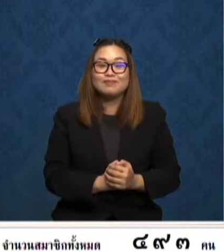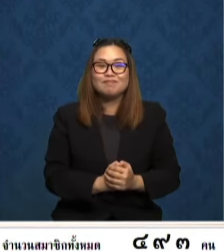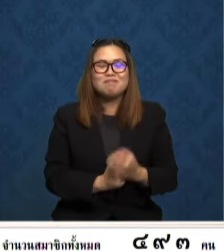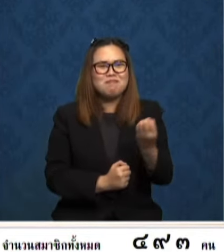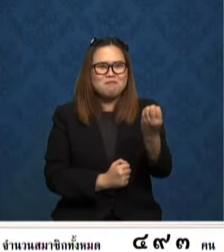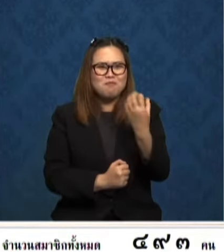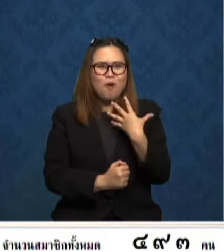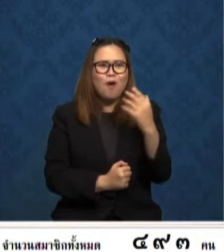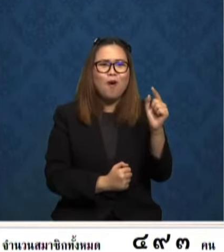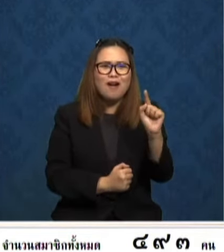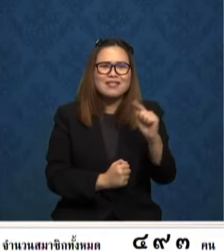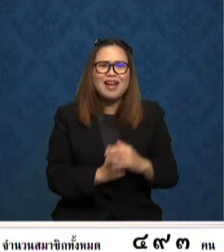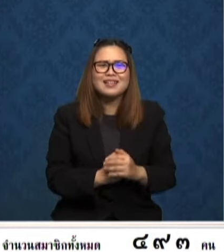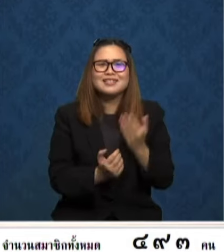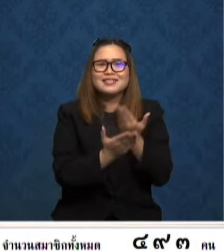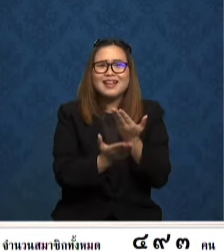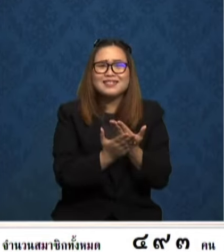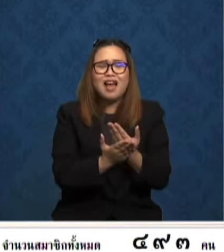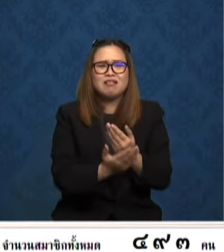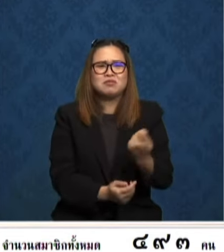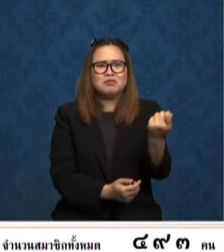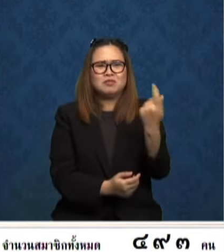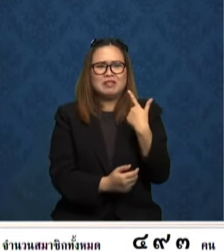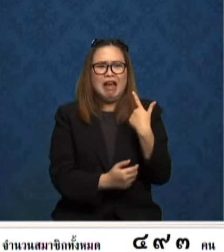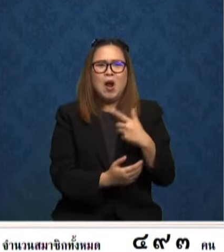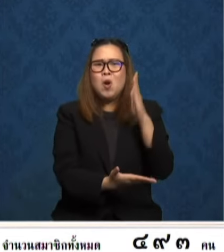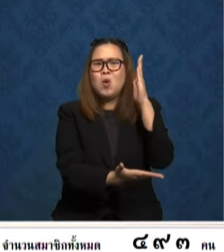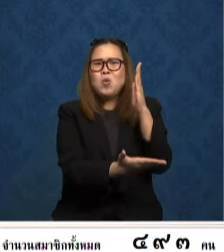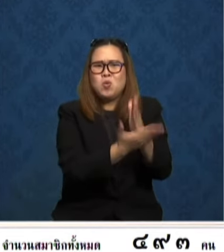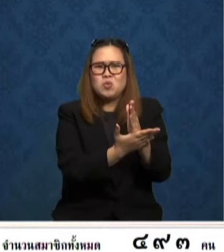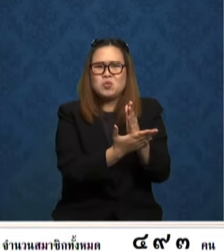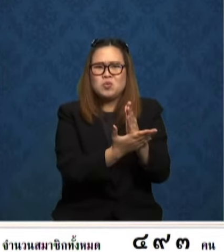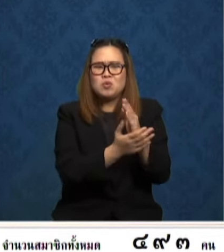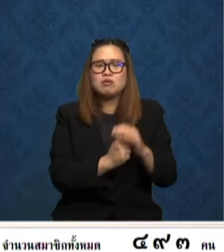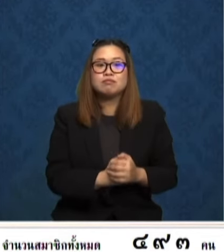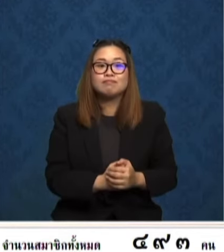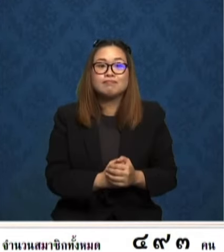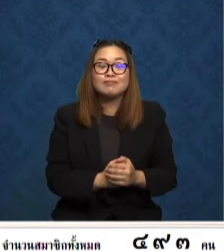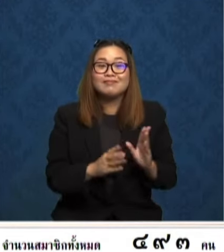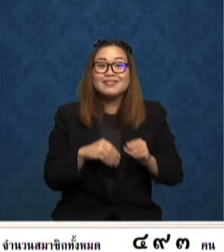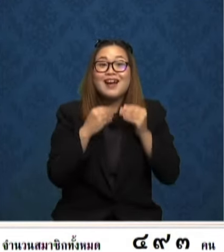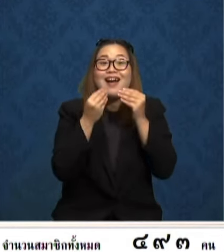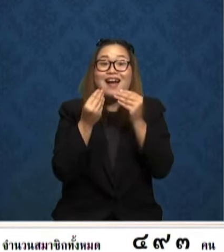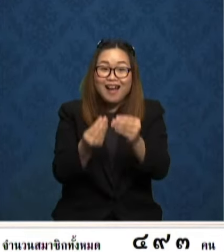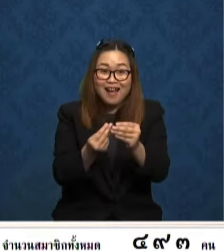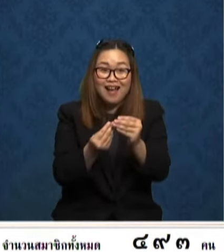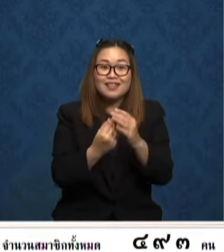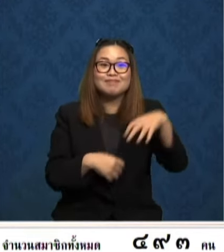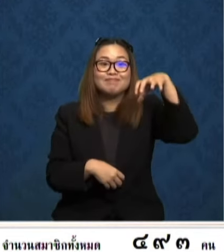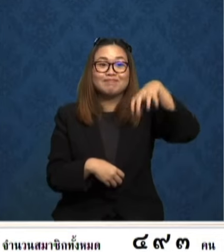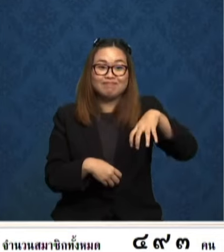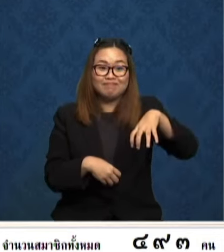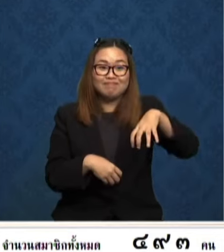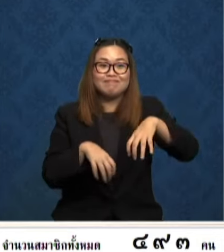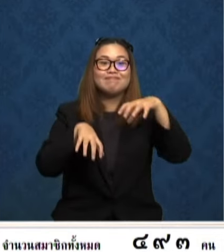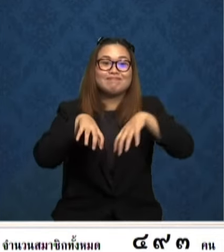ามีการงดจ่ายเงินที่รัฐต้องชดเชยตามมาตรา28ให้สถาบันการเงินที่เป็นของรัฐรวม5แห่งเ